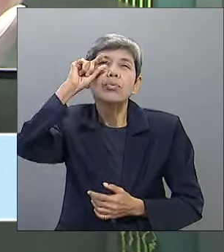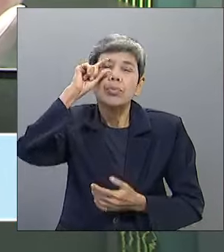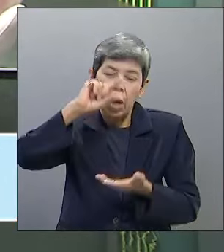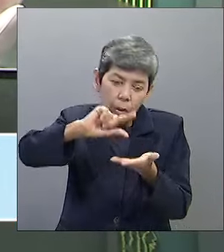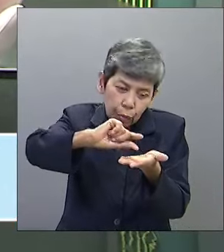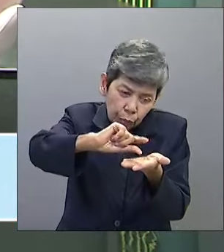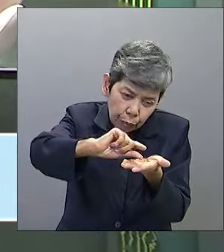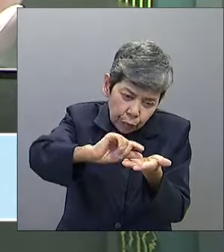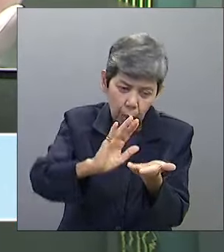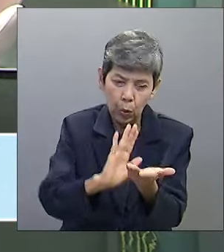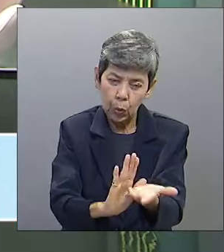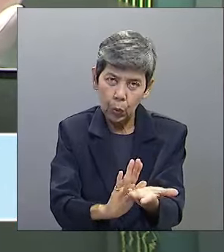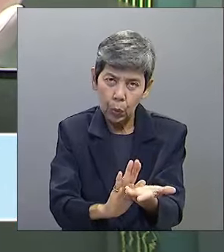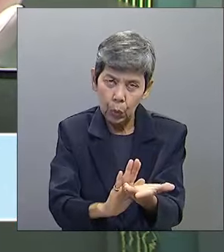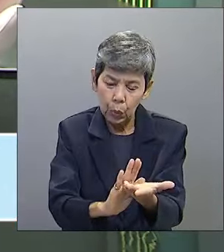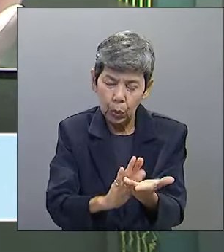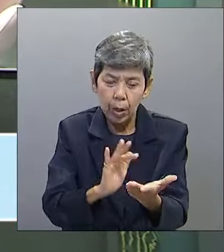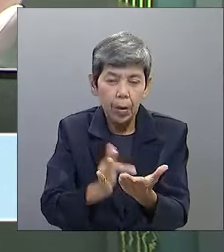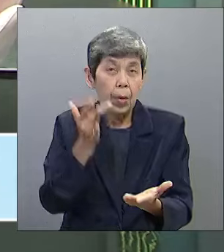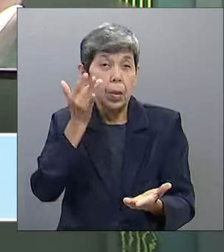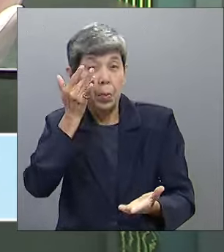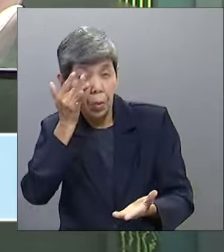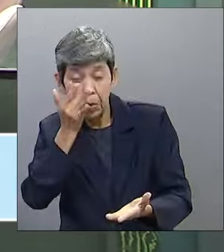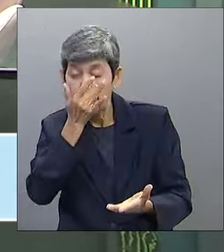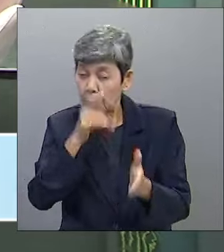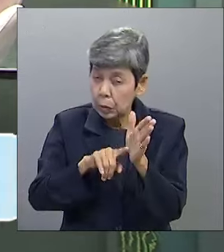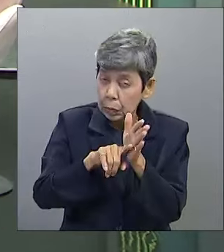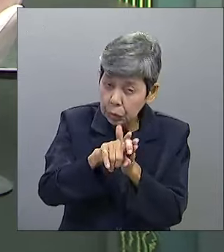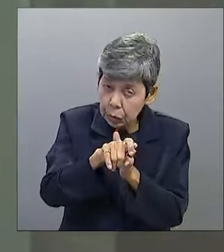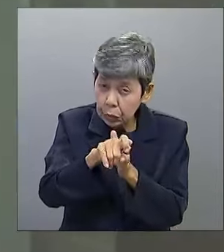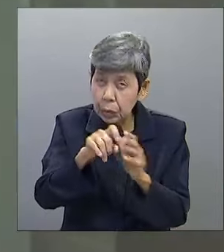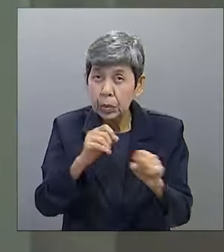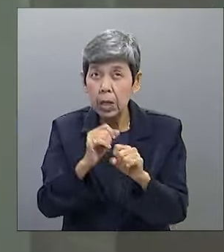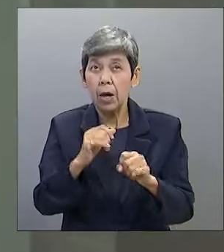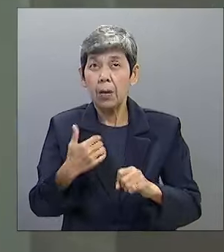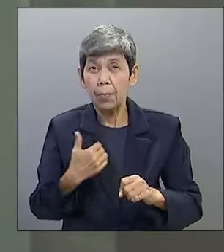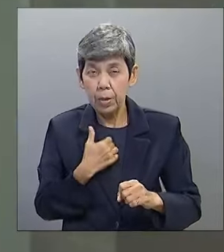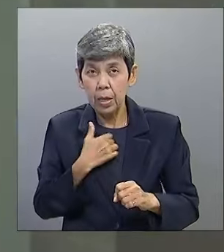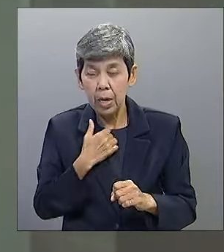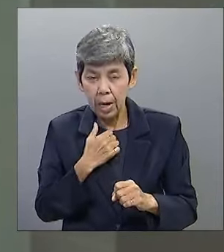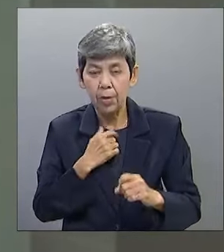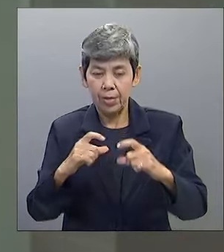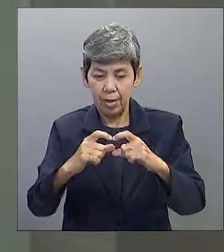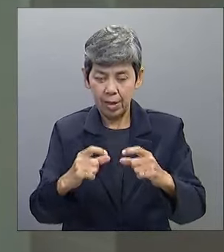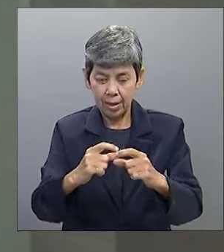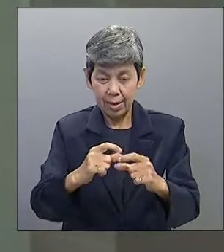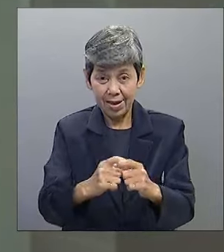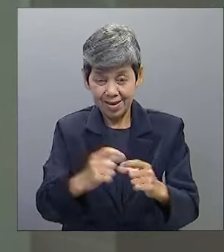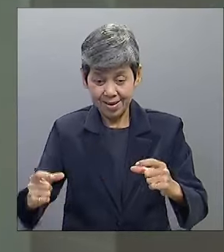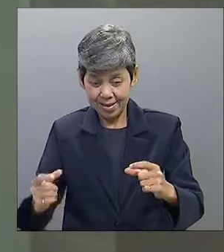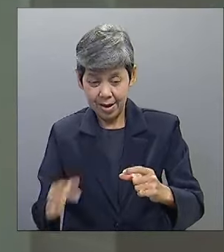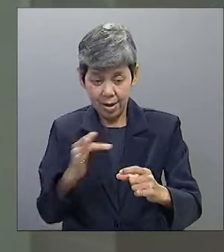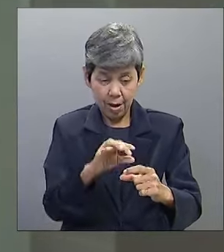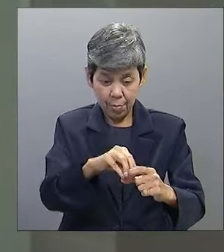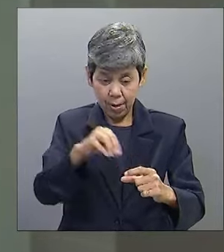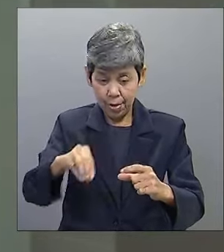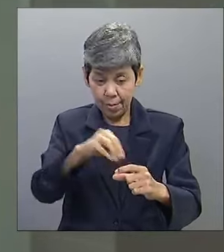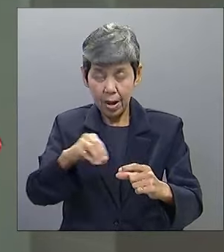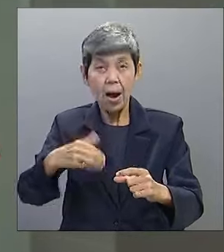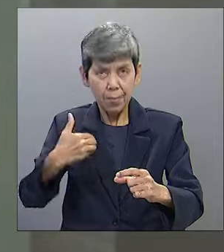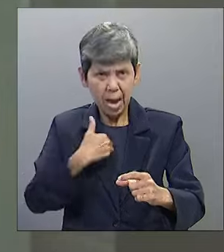ะคะไม่ต้องแบบว่ามานั่งเปลี่ยนบ่อยๆหรือว่าเสี่ยงจากการติดเชื้อจากในเรื่องของแม้กระทั่งตัวเคสที่เราใส่คอนแทคเลนส ์ใช่คร ับ นะคะใส่รายวันเนี่ยบางที